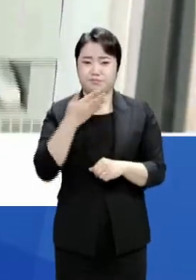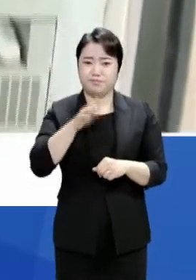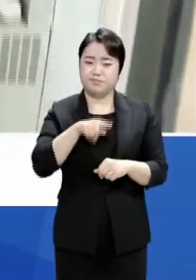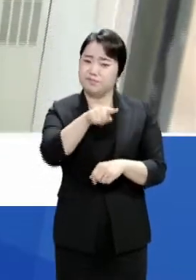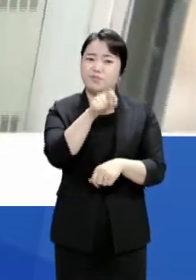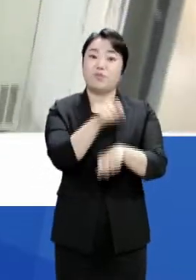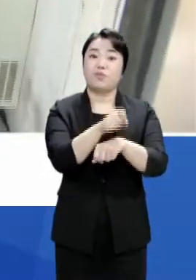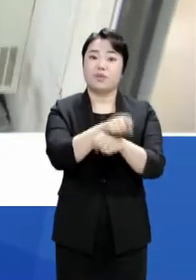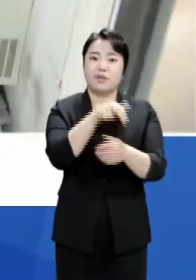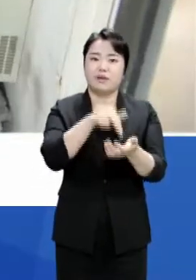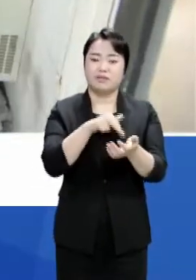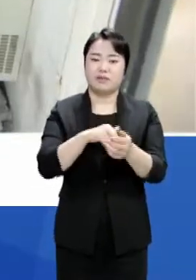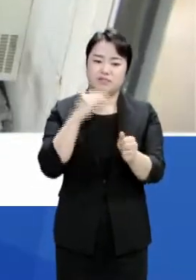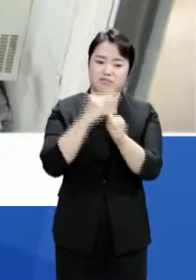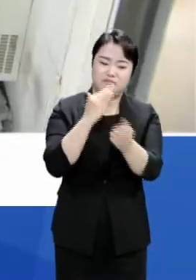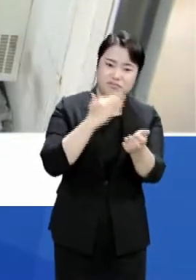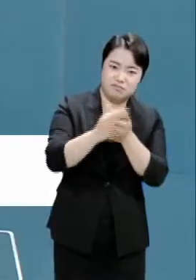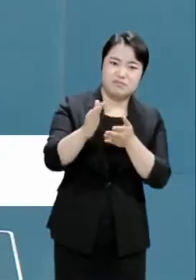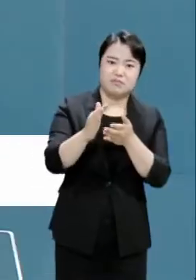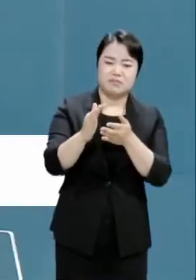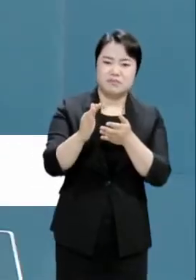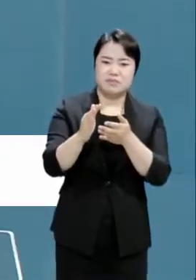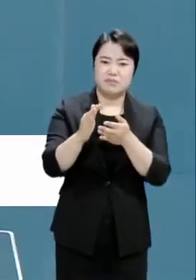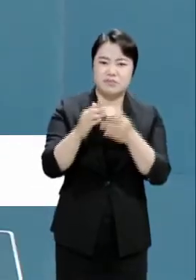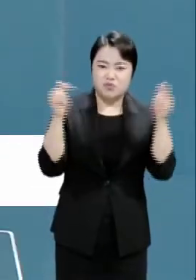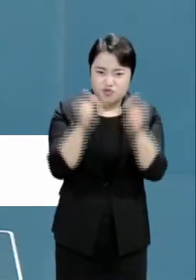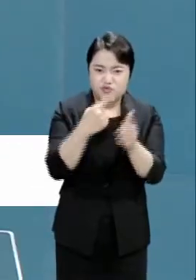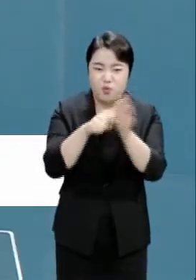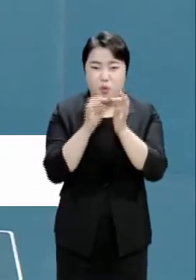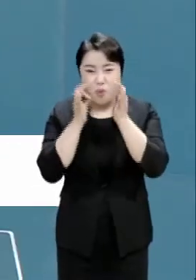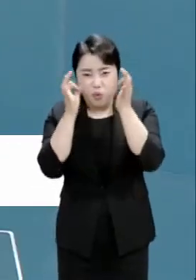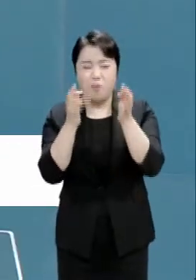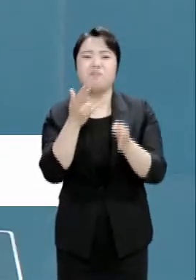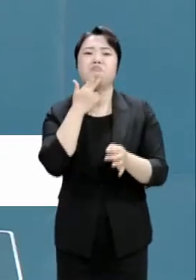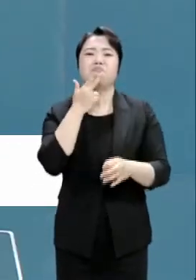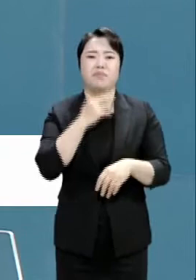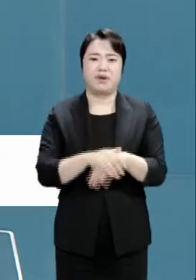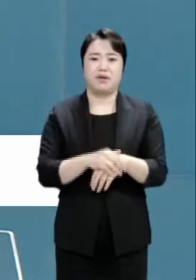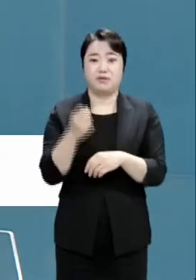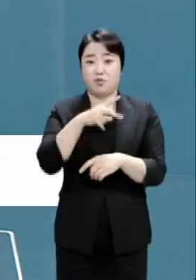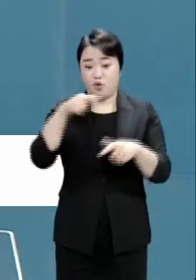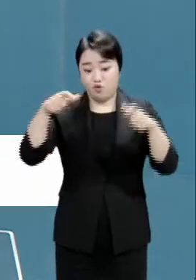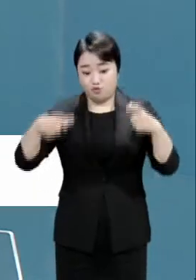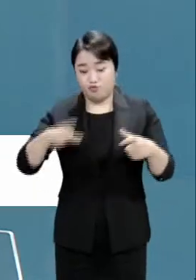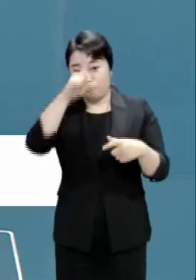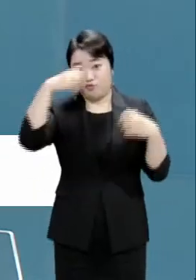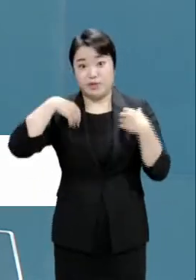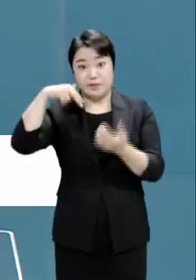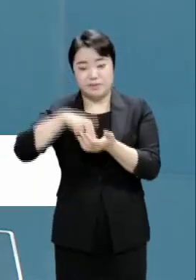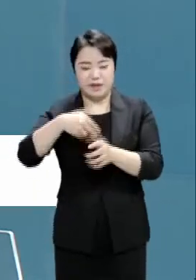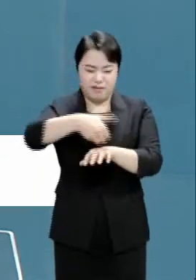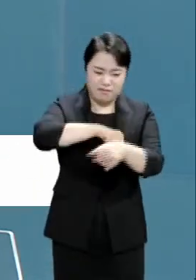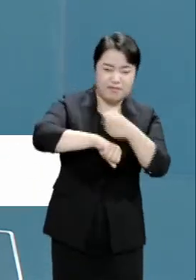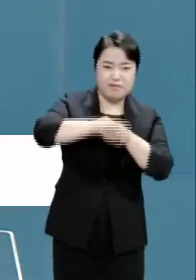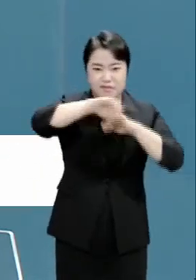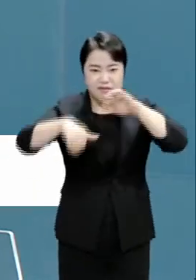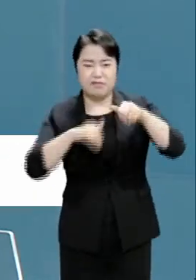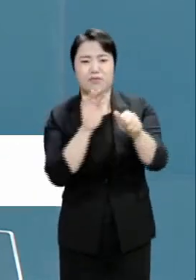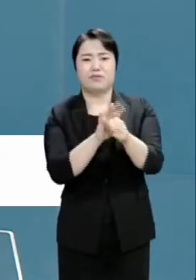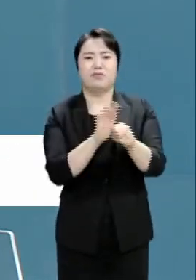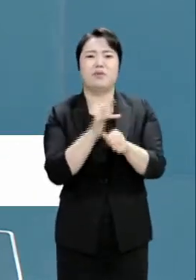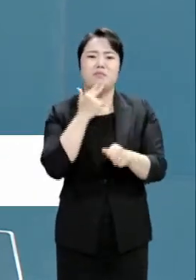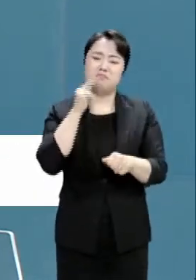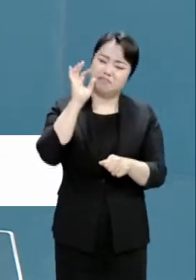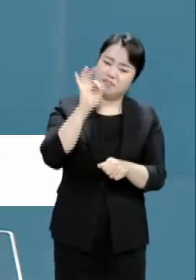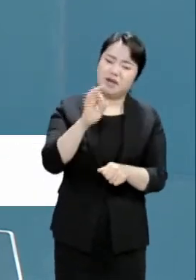그런 적극적인 해고 회피의 노력이라든가 이런 것도 없었고, 좀 아쉽지만 구에서도 조금 더 적극적인 사전적 개입이 없었다라고 하는